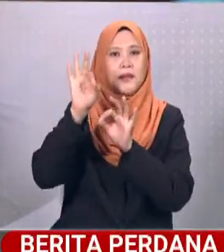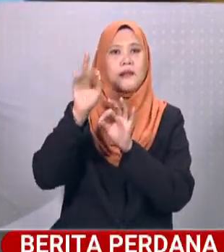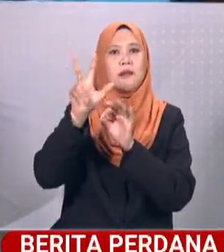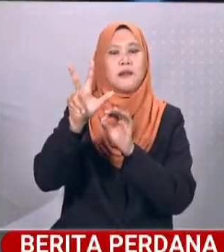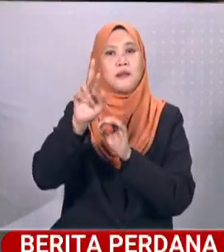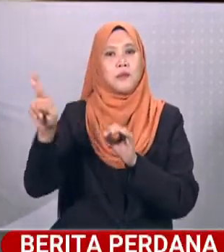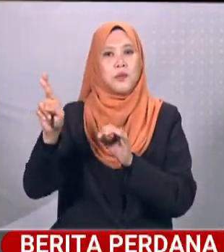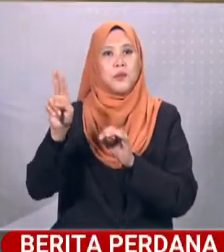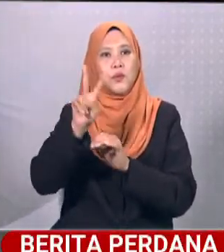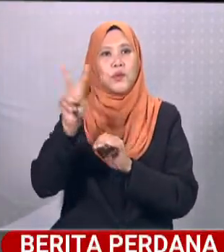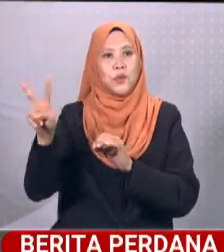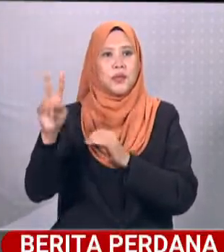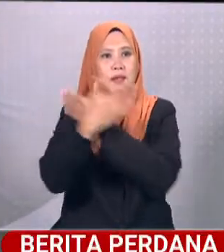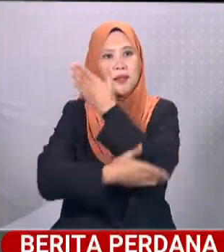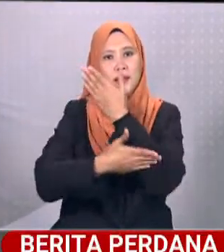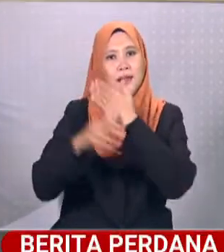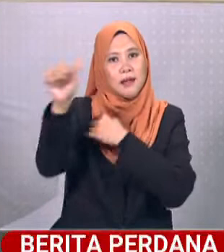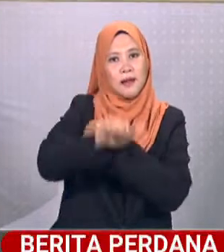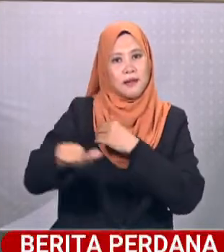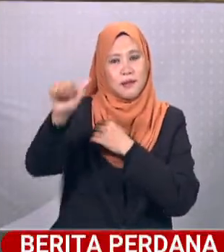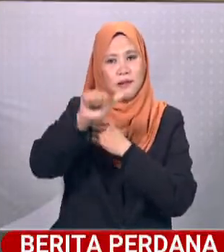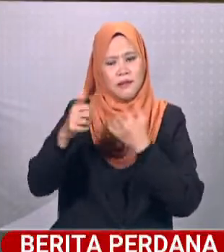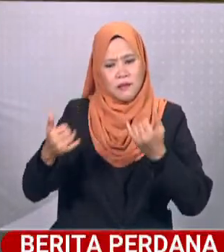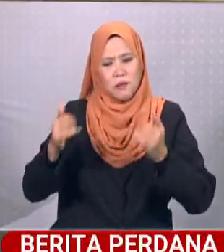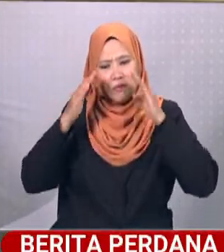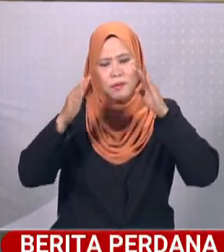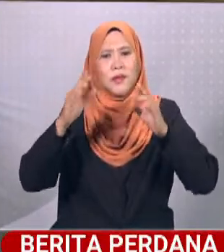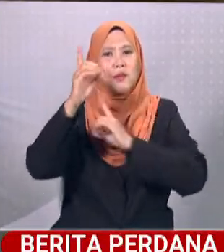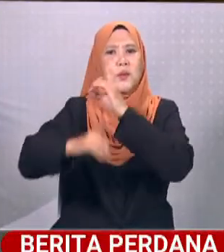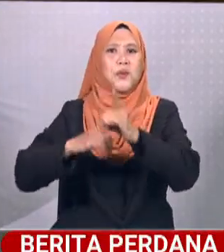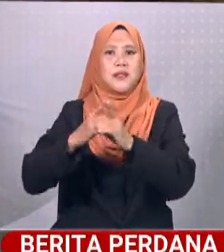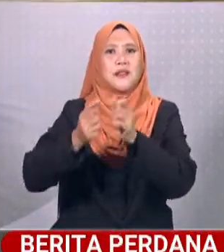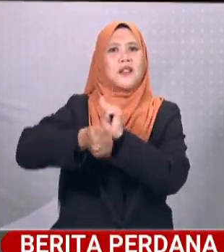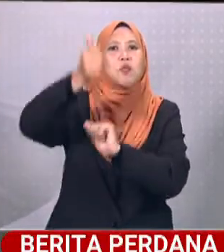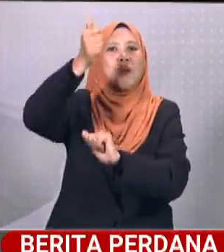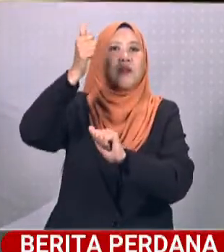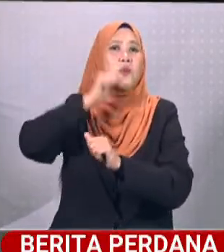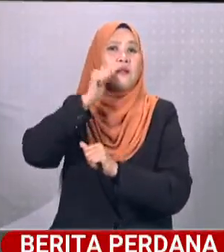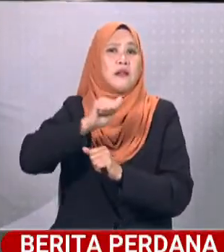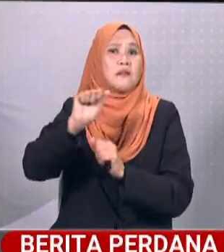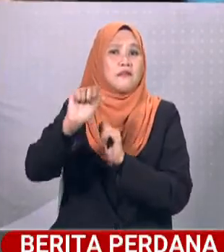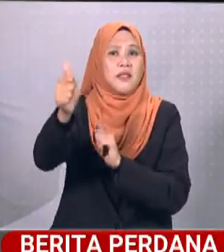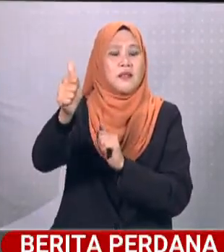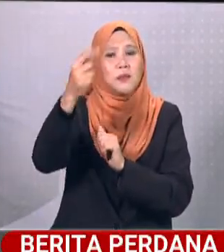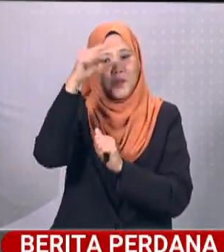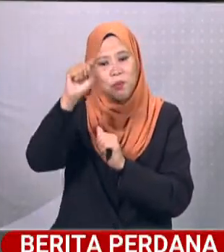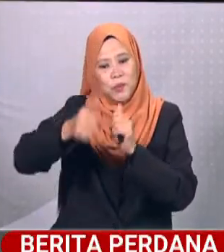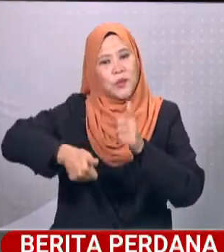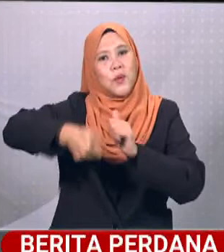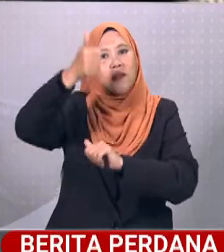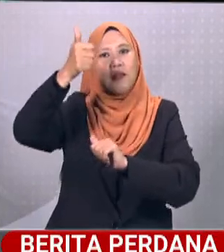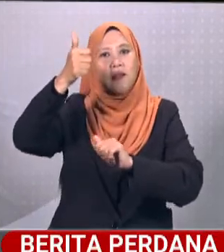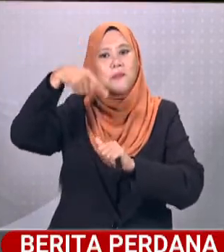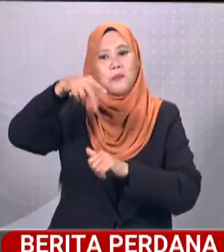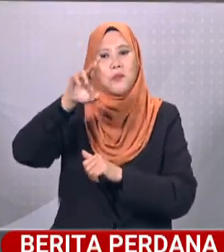calon dari 22 negara Asia. Beliau menjadi perhatian dunia selepas menjadi juara wanita pertama bagi kejohanan Malaysia